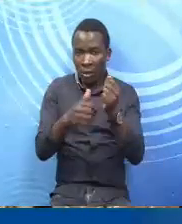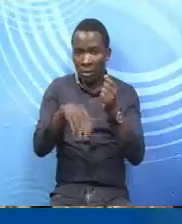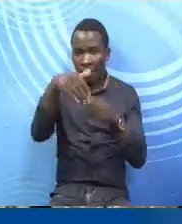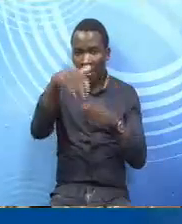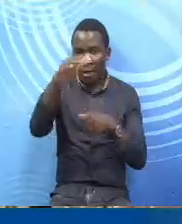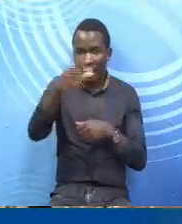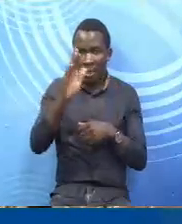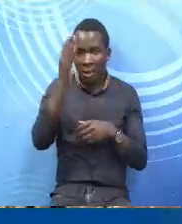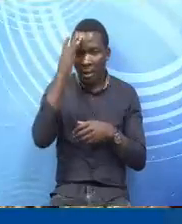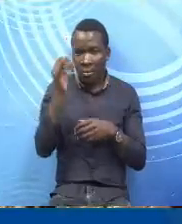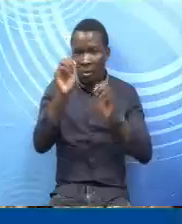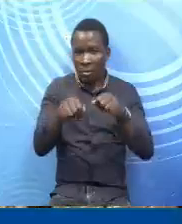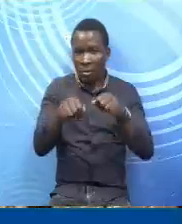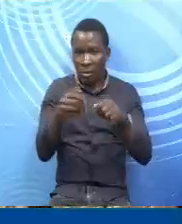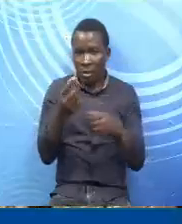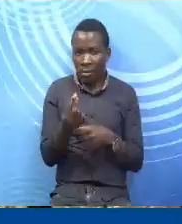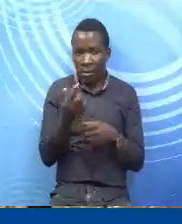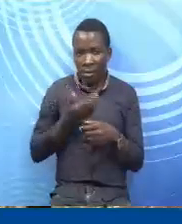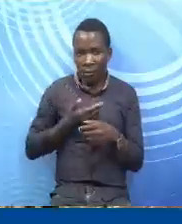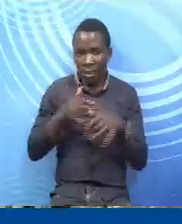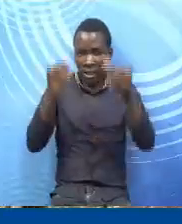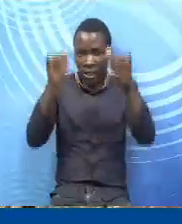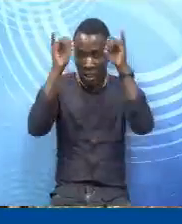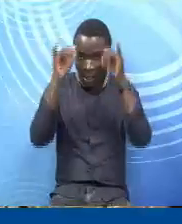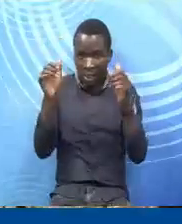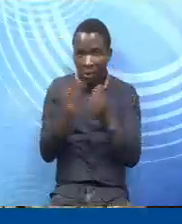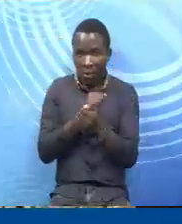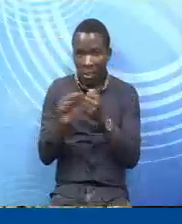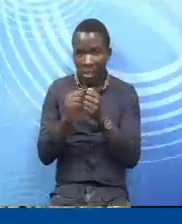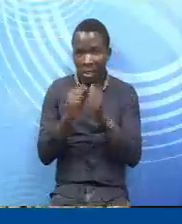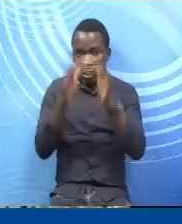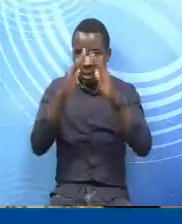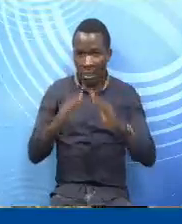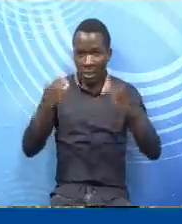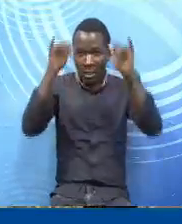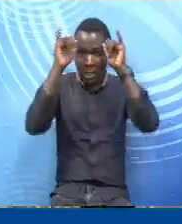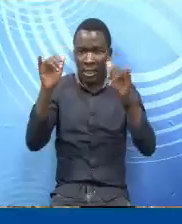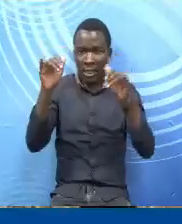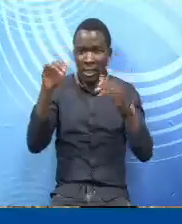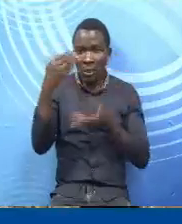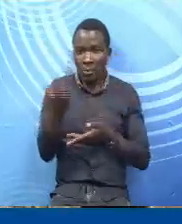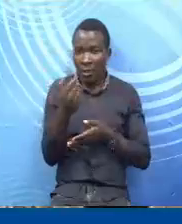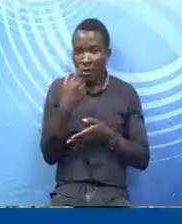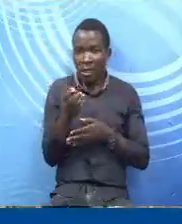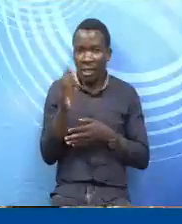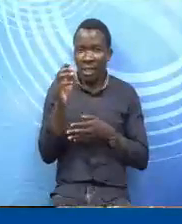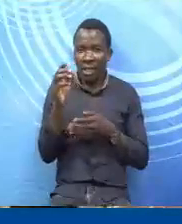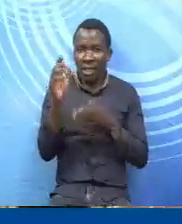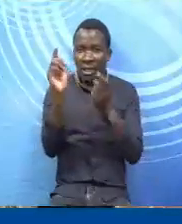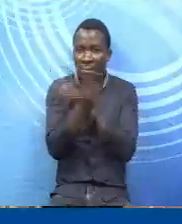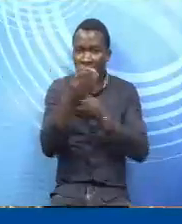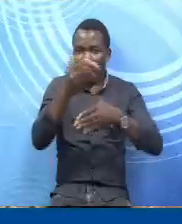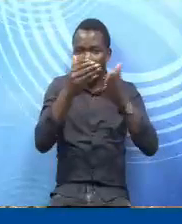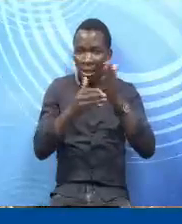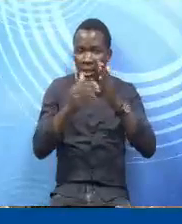ubushobozi nafite ari bukeya dufite inka zisenya ikiraro mu gusenya ikiraro ndavuga ati na toilet reka mvugure toilet ariko ngo